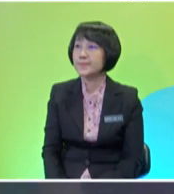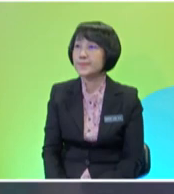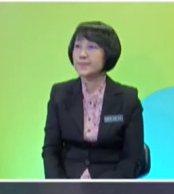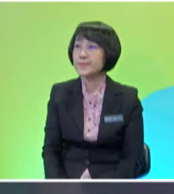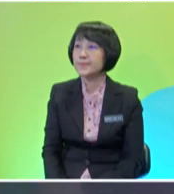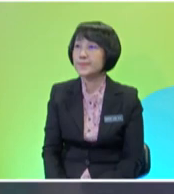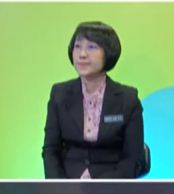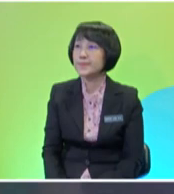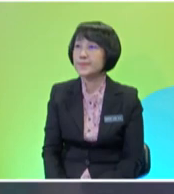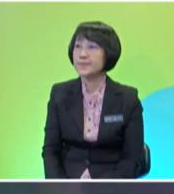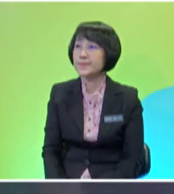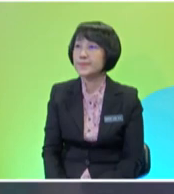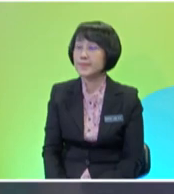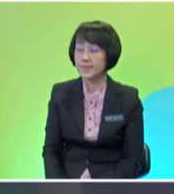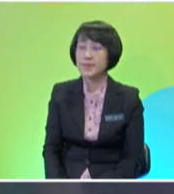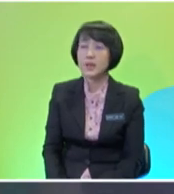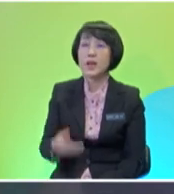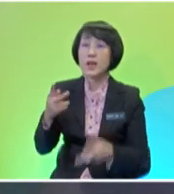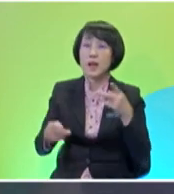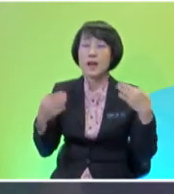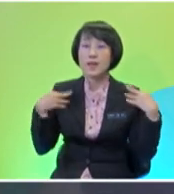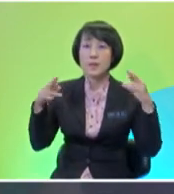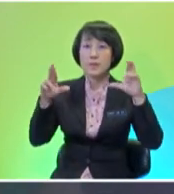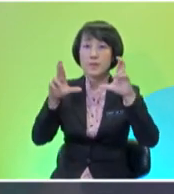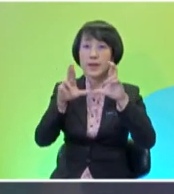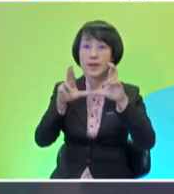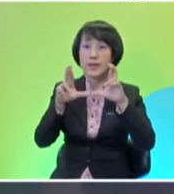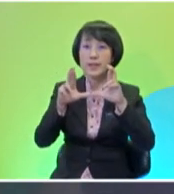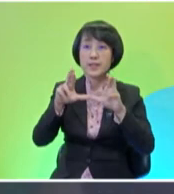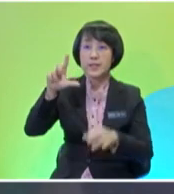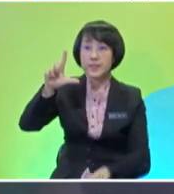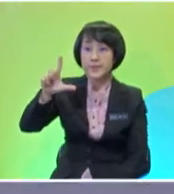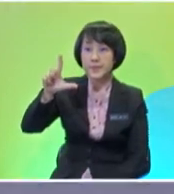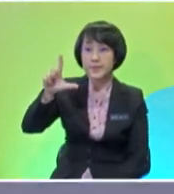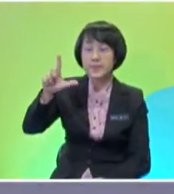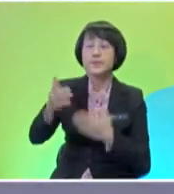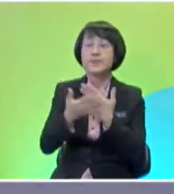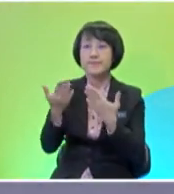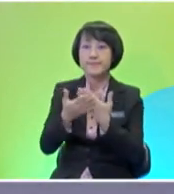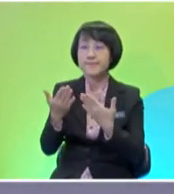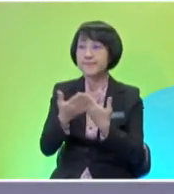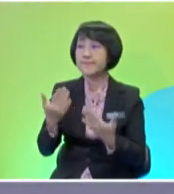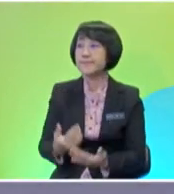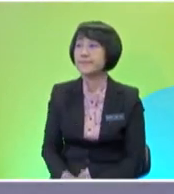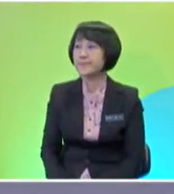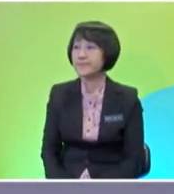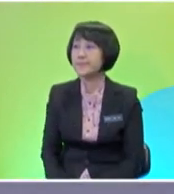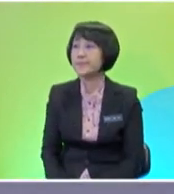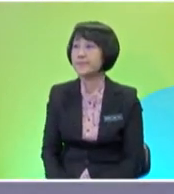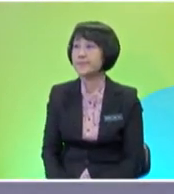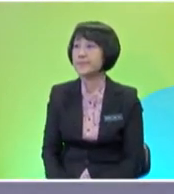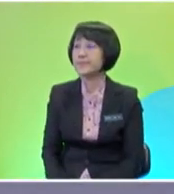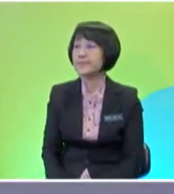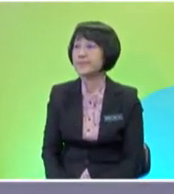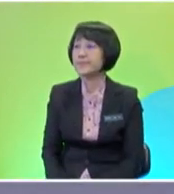pembaris kita panggil sesiku L. Sesiku L tu memang 90 darjah, jadi dia akan terus ikutlah. Okey. Dia akan lurus. Okey.